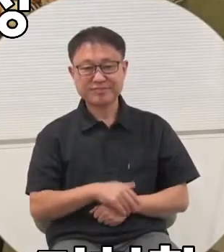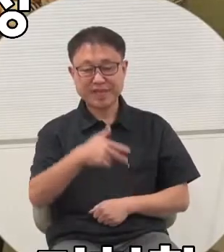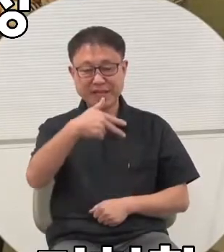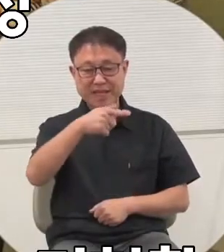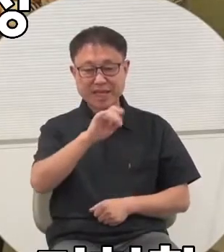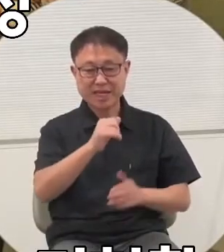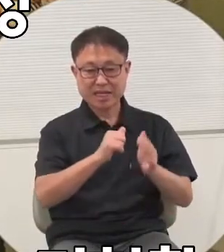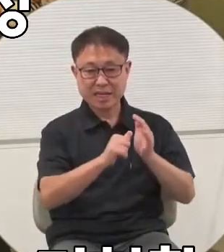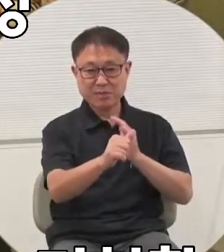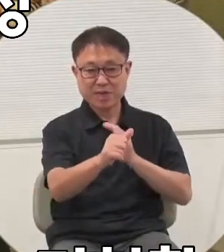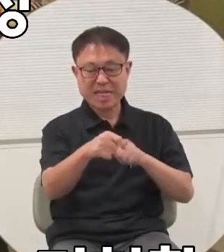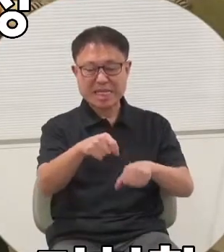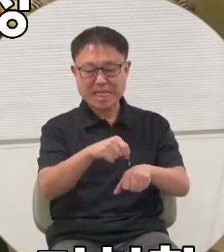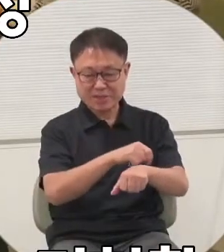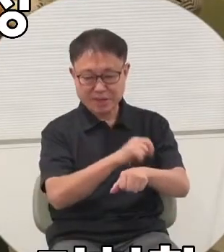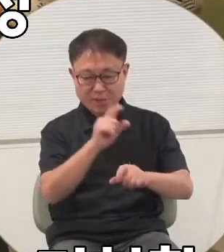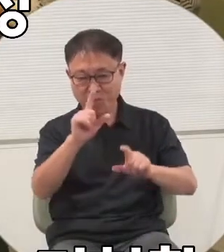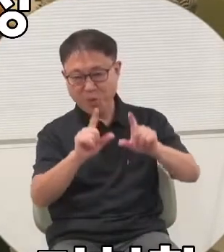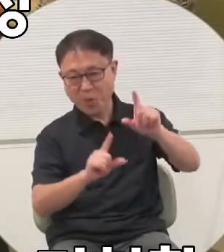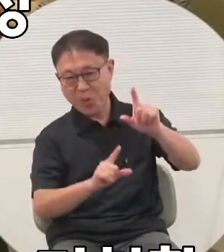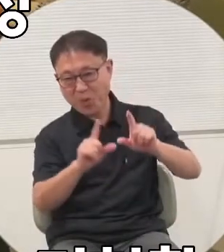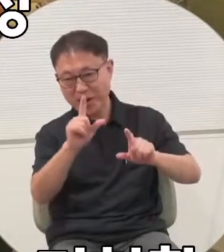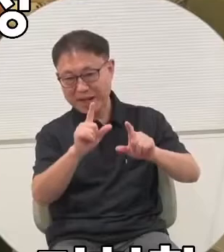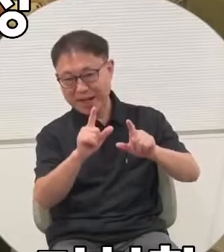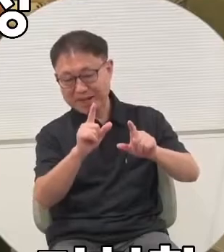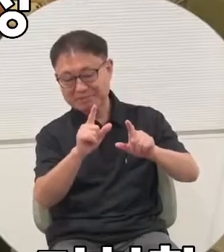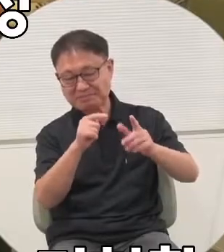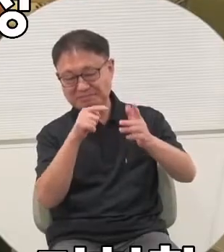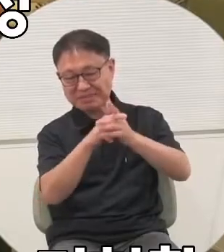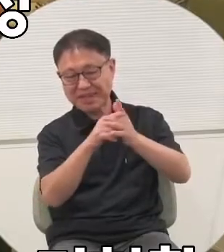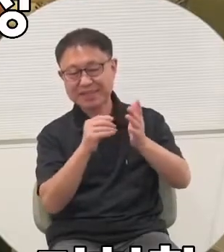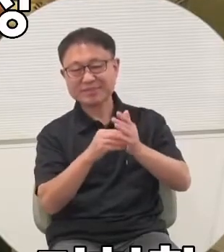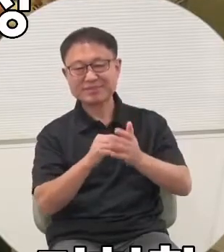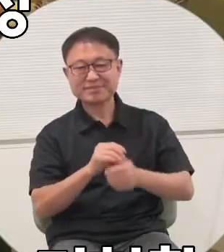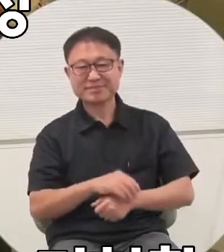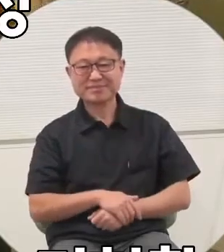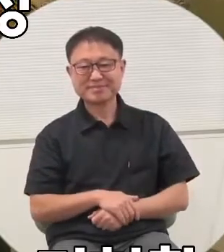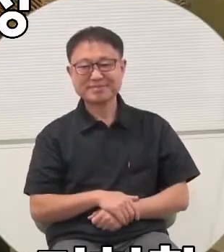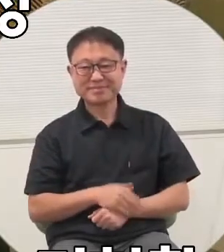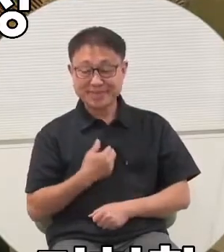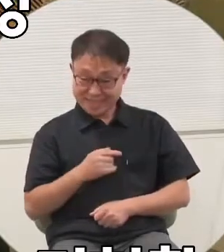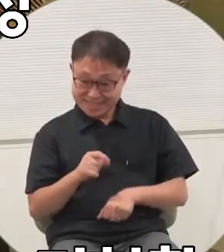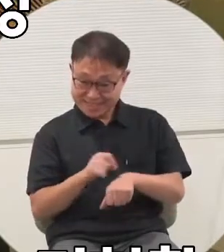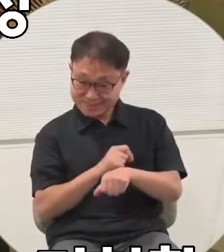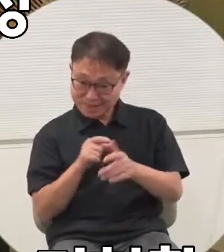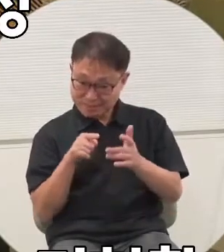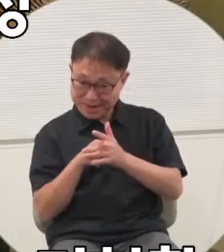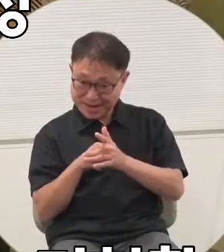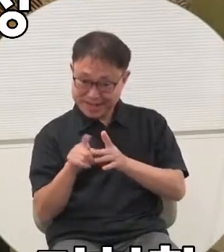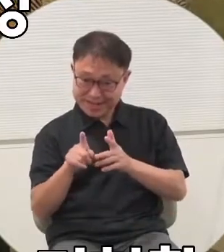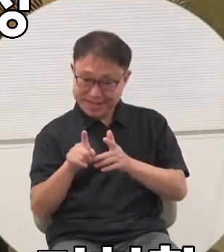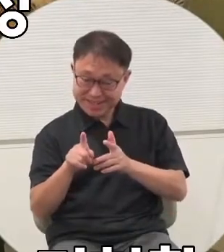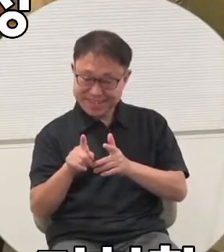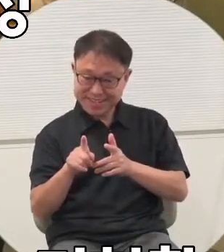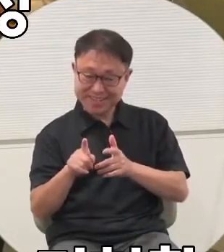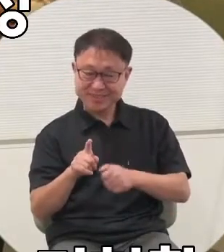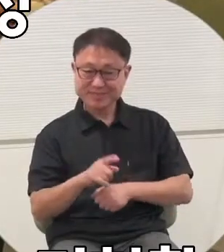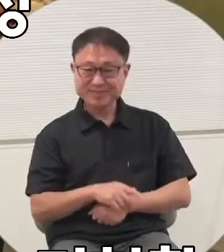대표님의 특별한 또 모습을 알게 되었습니다. 네, 네, 네. 저의 특별한 모습. 네, 네, 네, 네. 제가